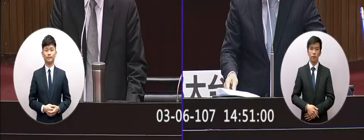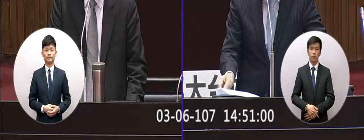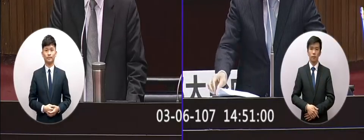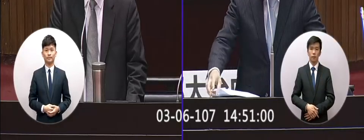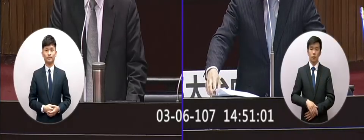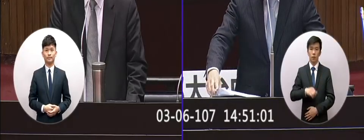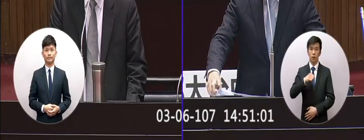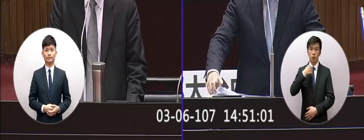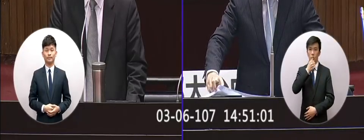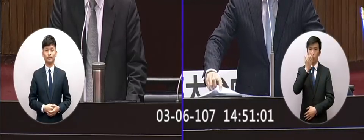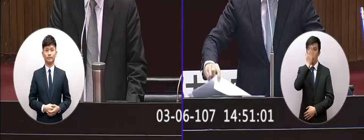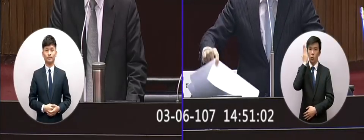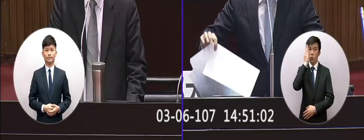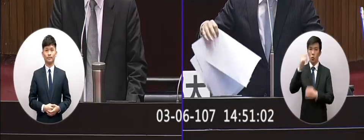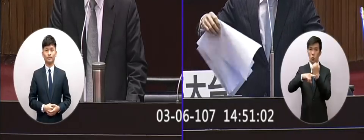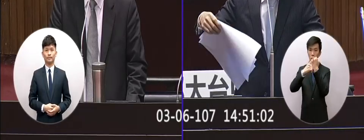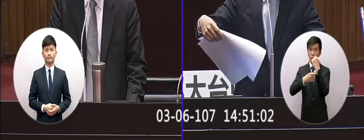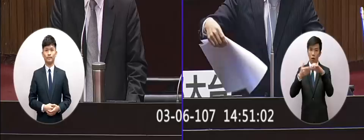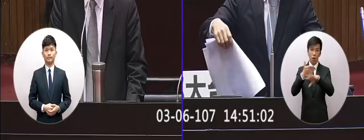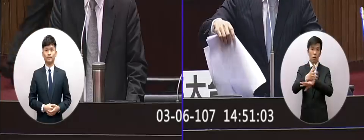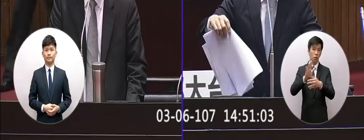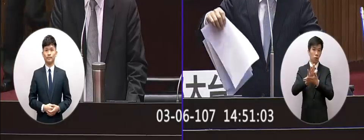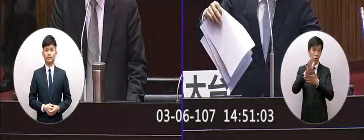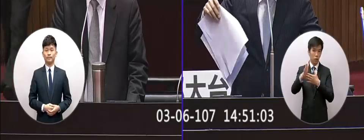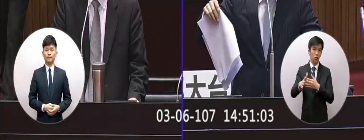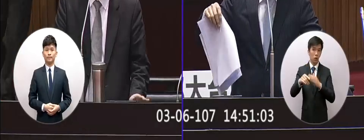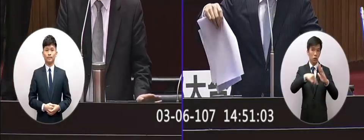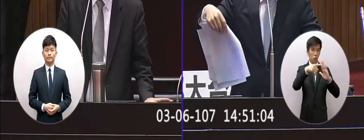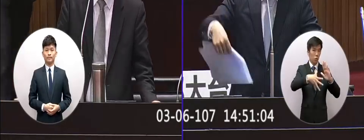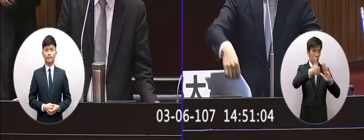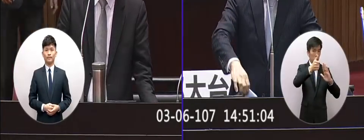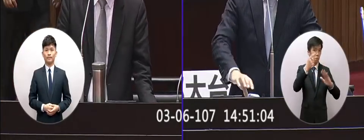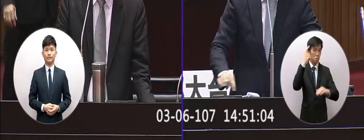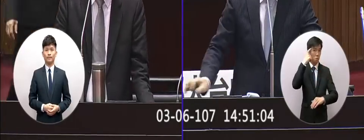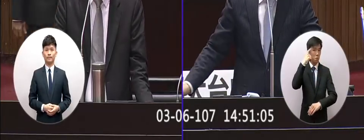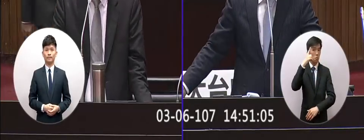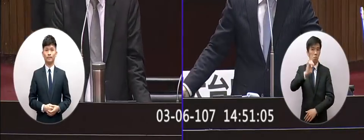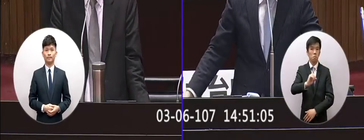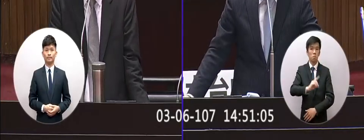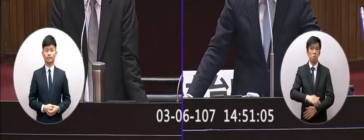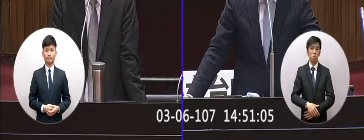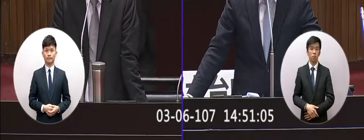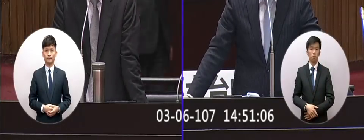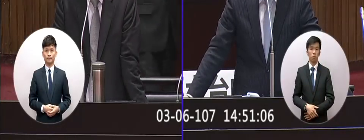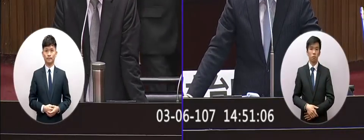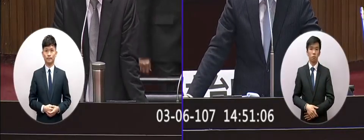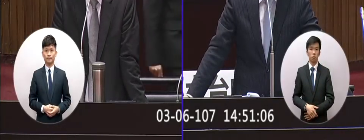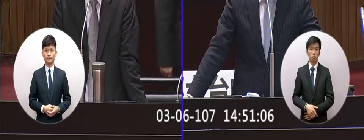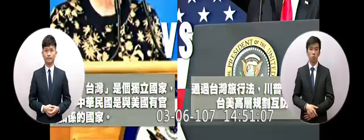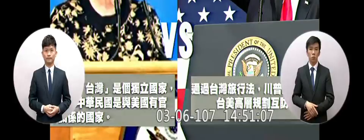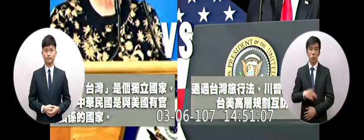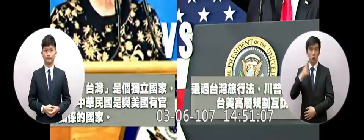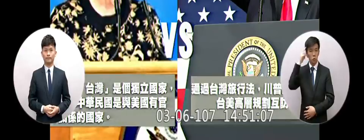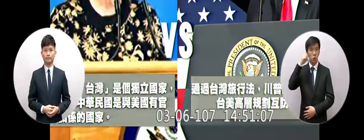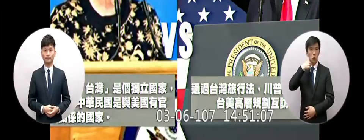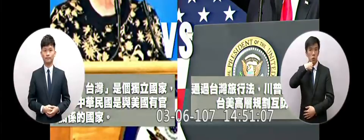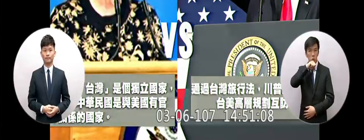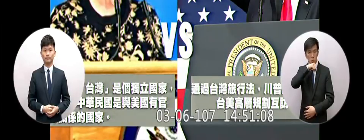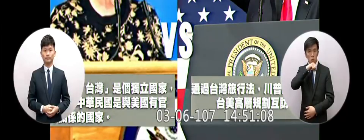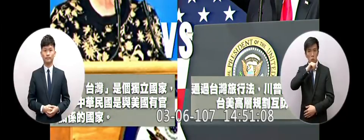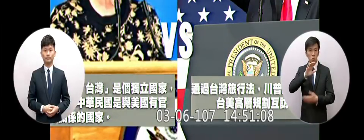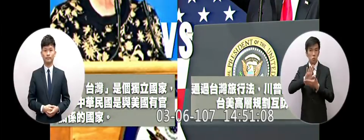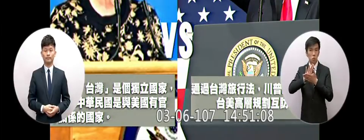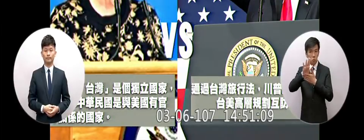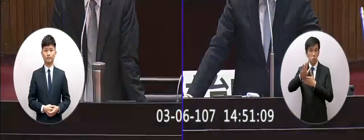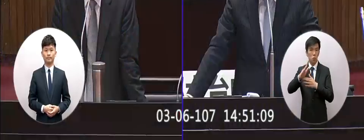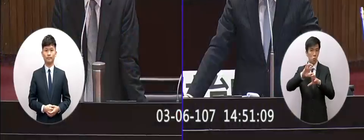后，你怎么看？你觉得台湾的对外空间会更大吗？